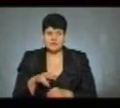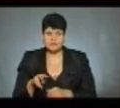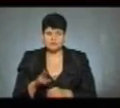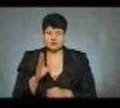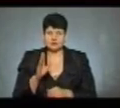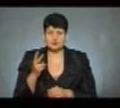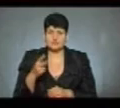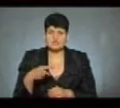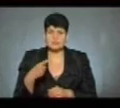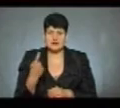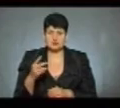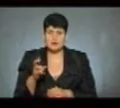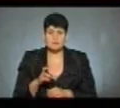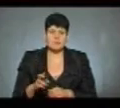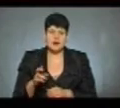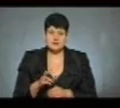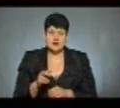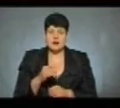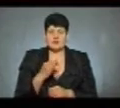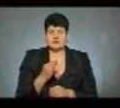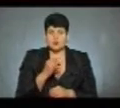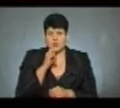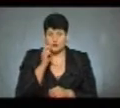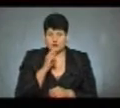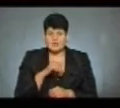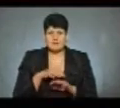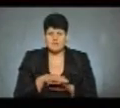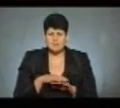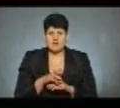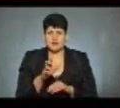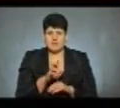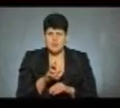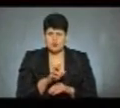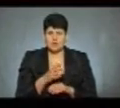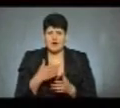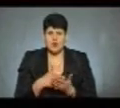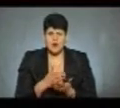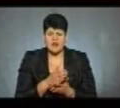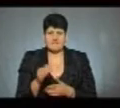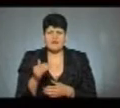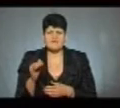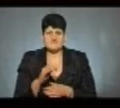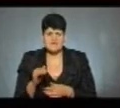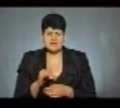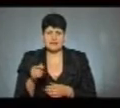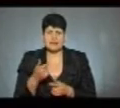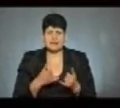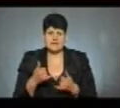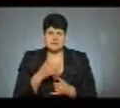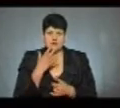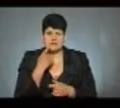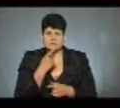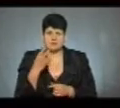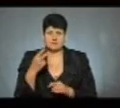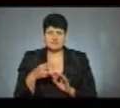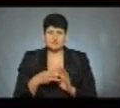відбудеться 21 березня. А з історії України, математики, біології, географії, фізики, хімії та іноземних мов –